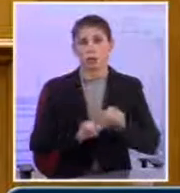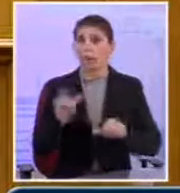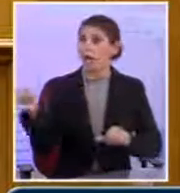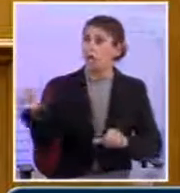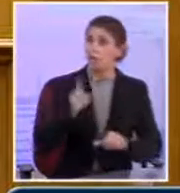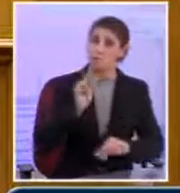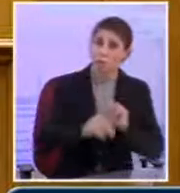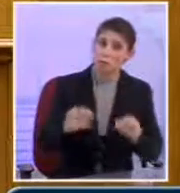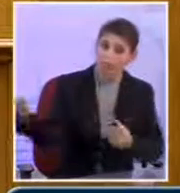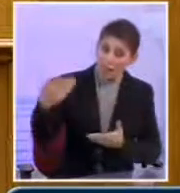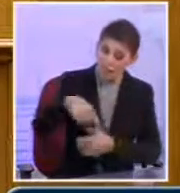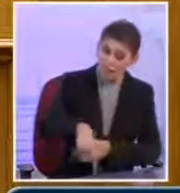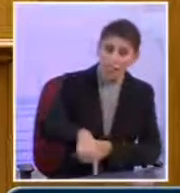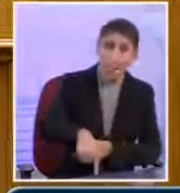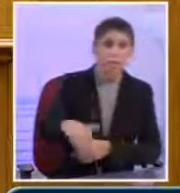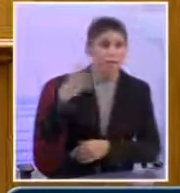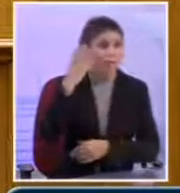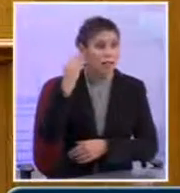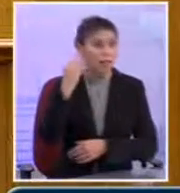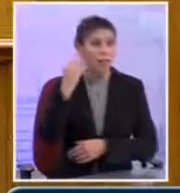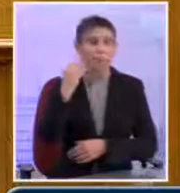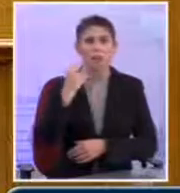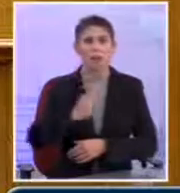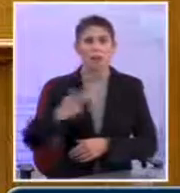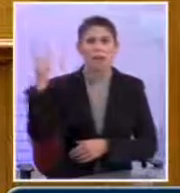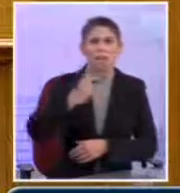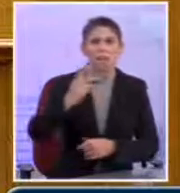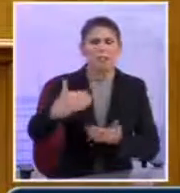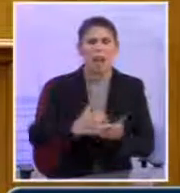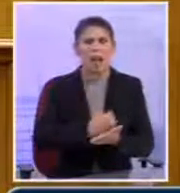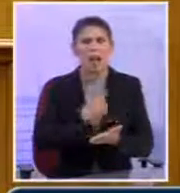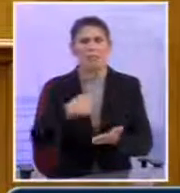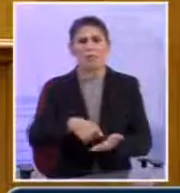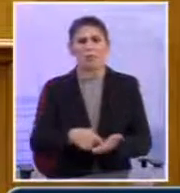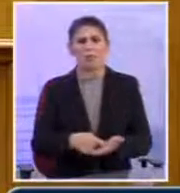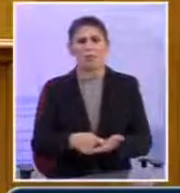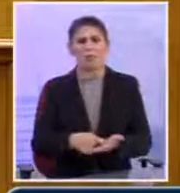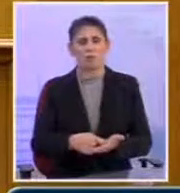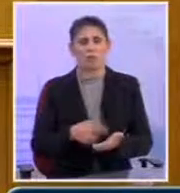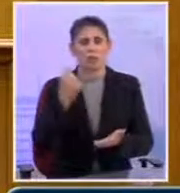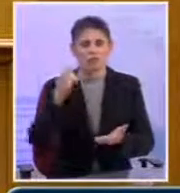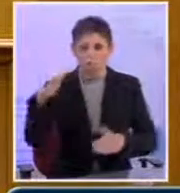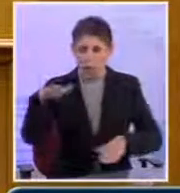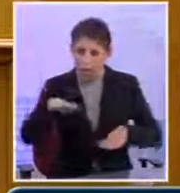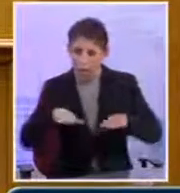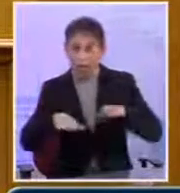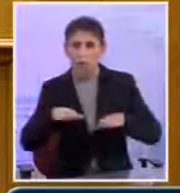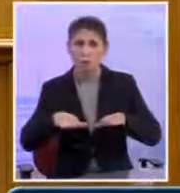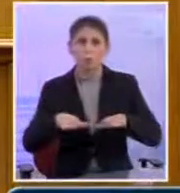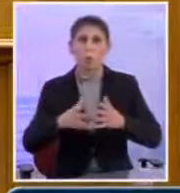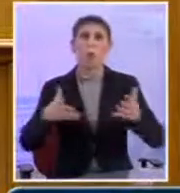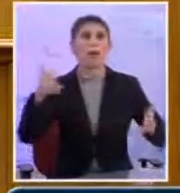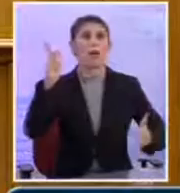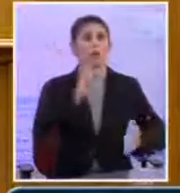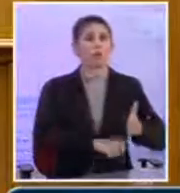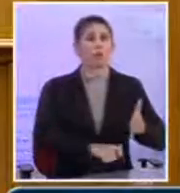ψηφίσατε έρχεστε σήμερα και ακούω λαύρους να μας λέτε πόσο άδικος φόρος είναι και πόσο εξομοιώνει το μεγαλοξενοδόχο